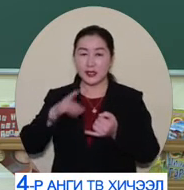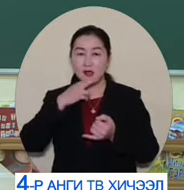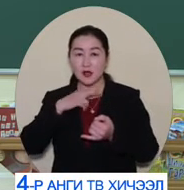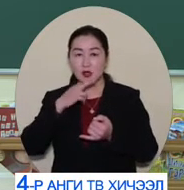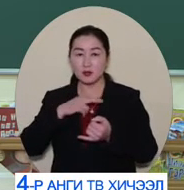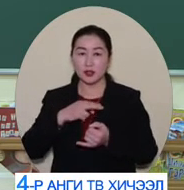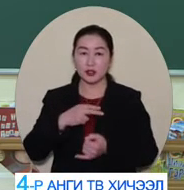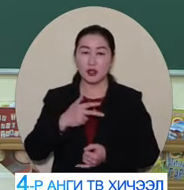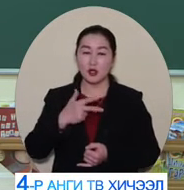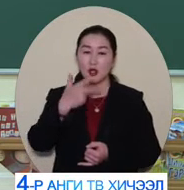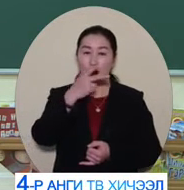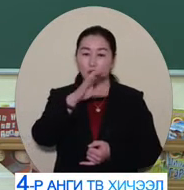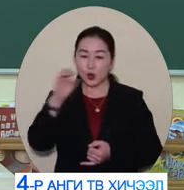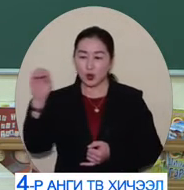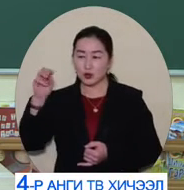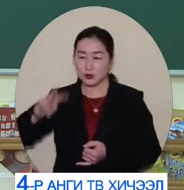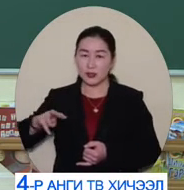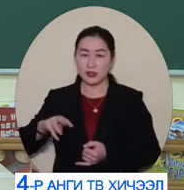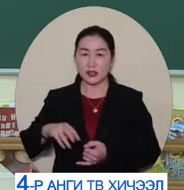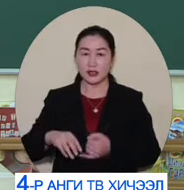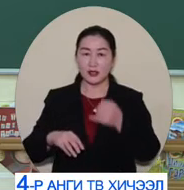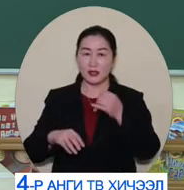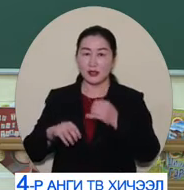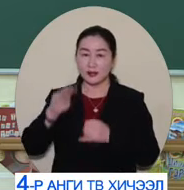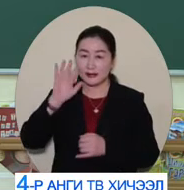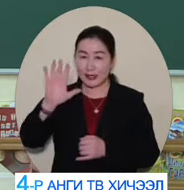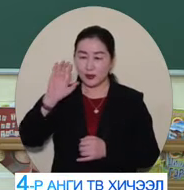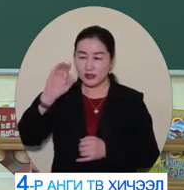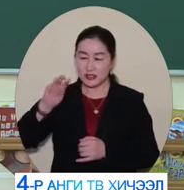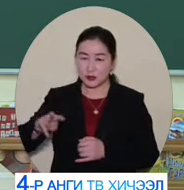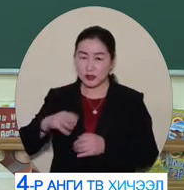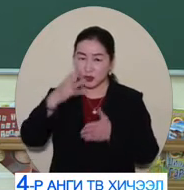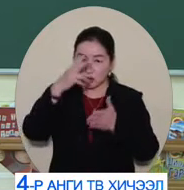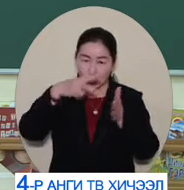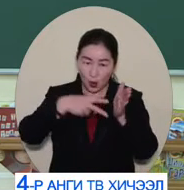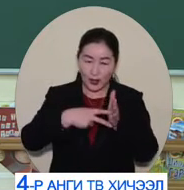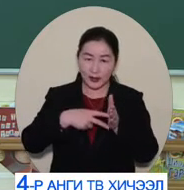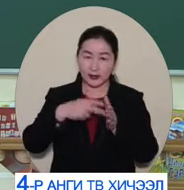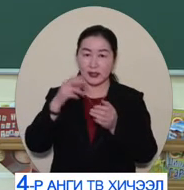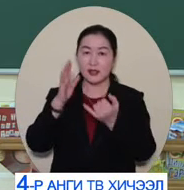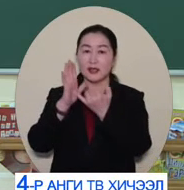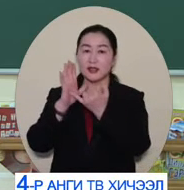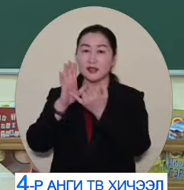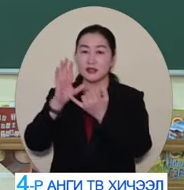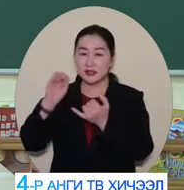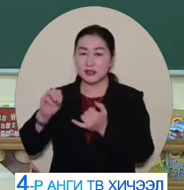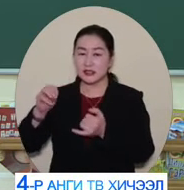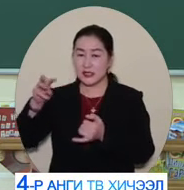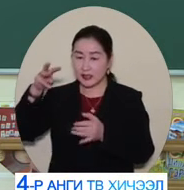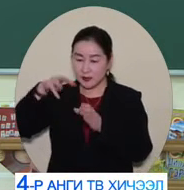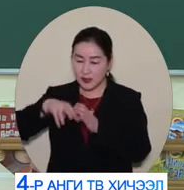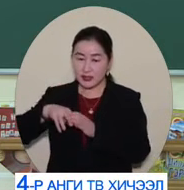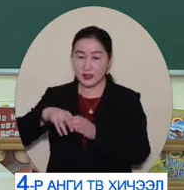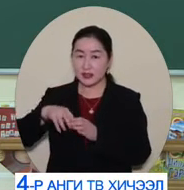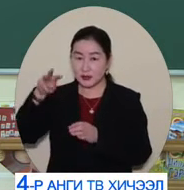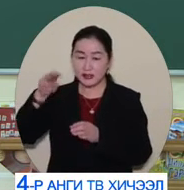За, одоо багштайгаа тооцоогоо хамт хий. За, 300 метрийг 10 см туваахлаар хичнээн метр багтах хүүхдүүд ээ?